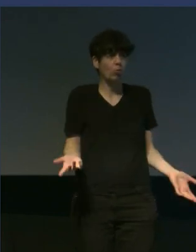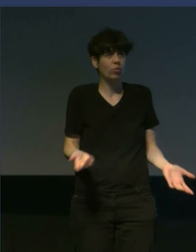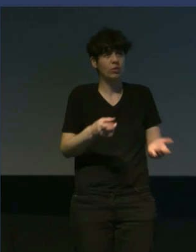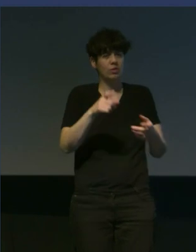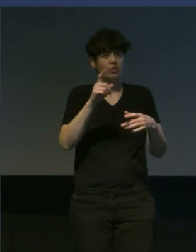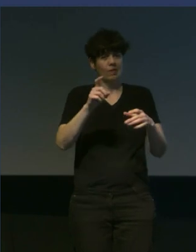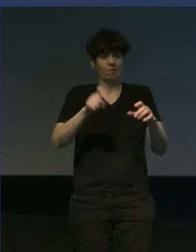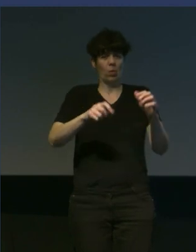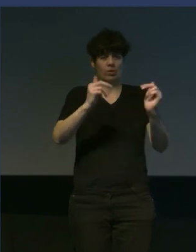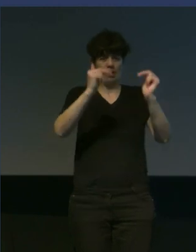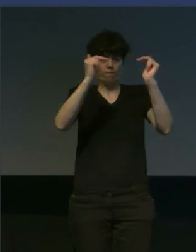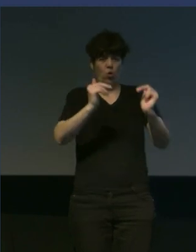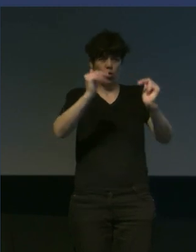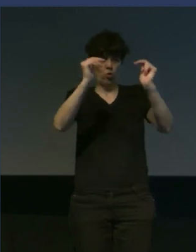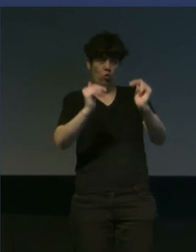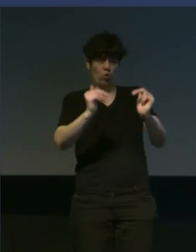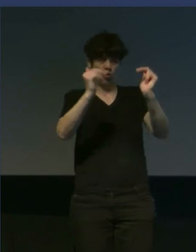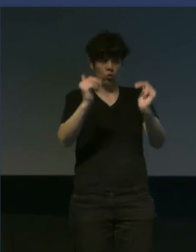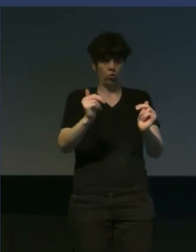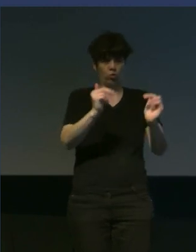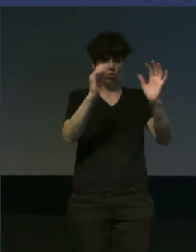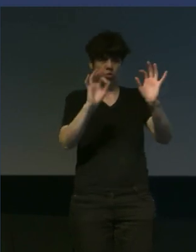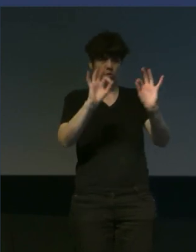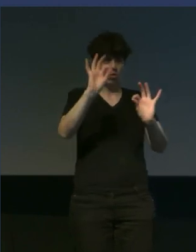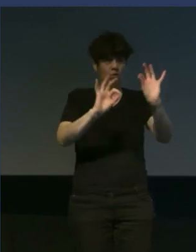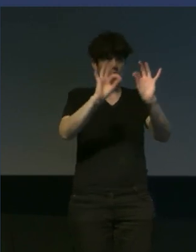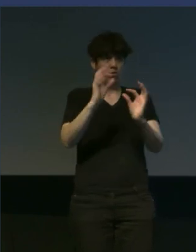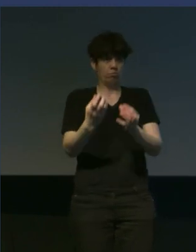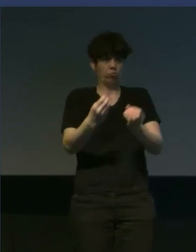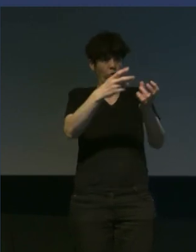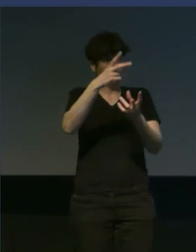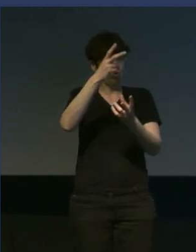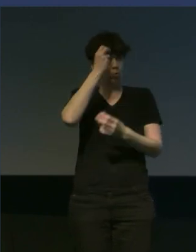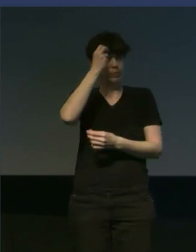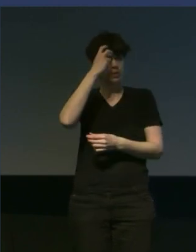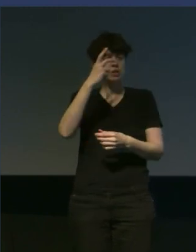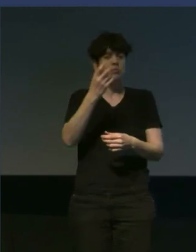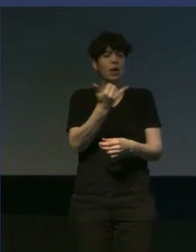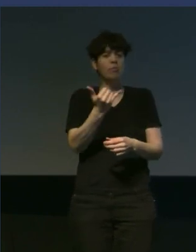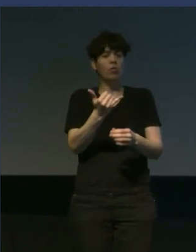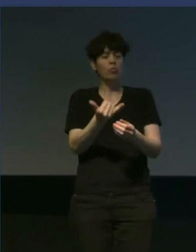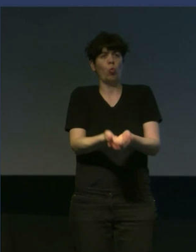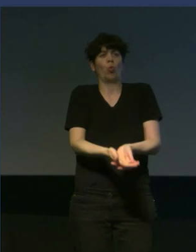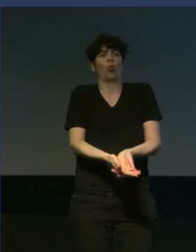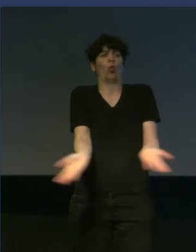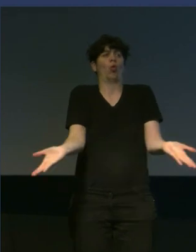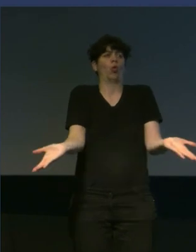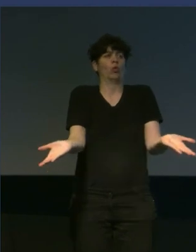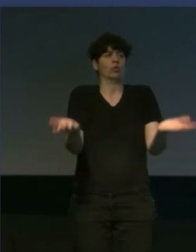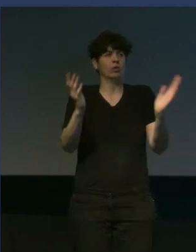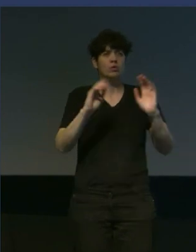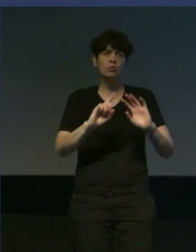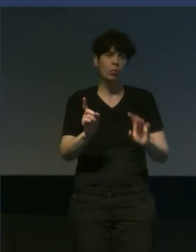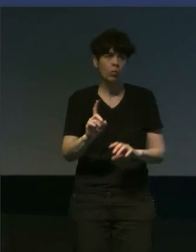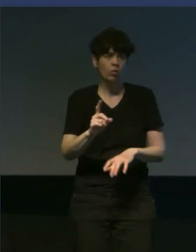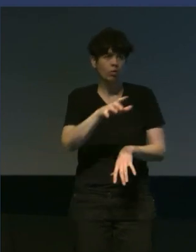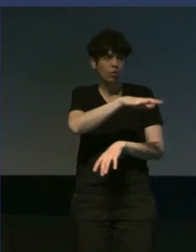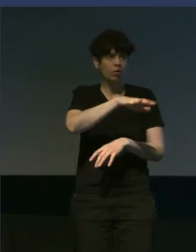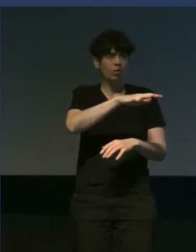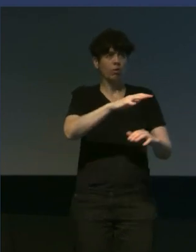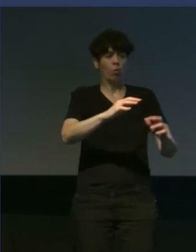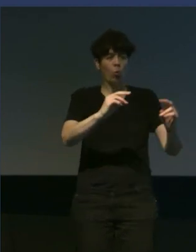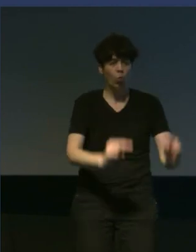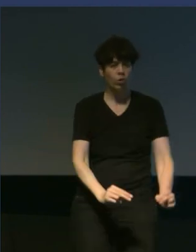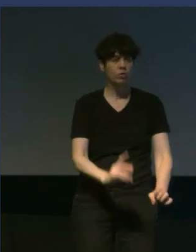mettre un certain niveau à la compréhension. Ça sert à rien de tirer les dents vers le bas, parce qu'ils sont déjà pas trop mal, ils ne sont pas non plus carrément en bas, quoi.